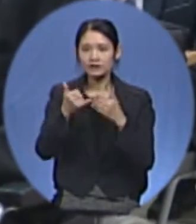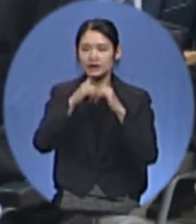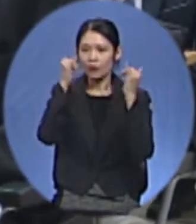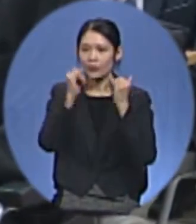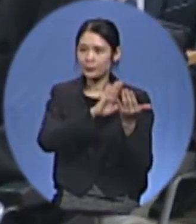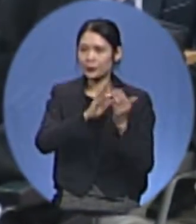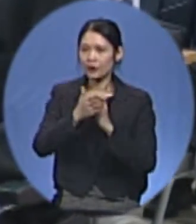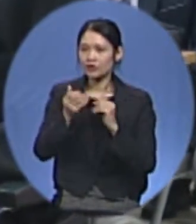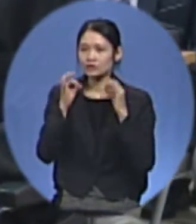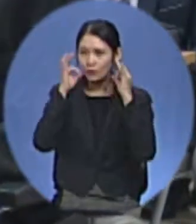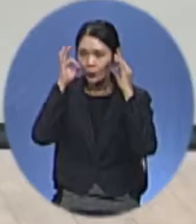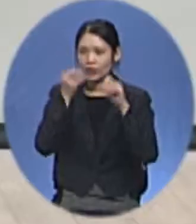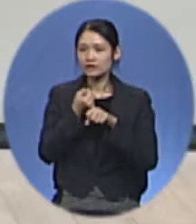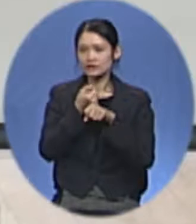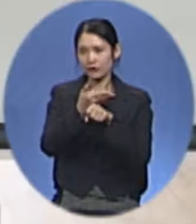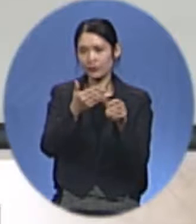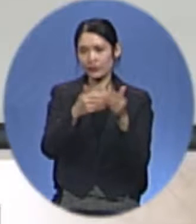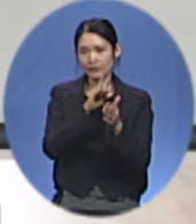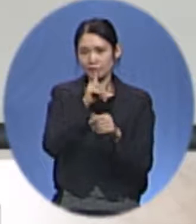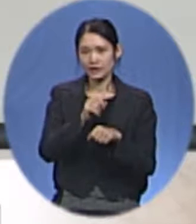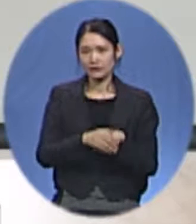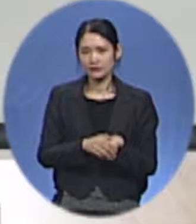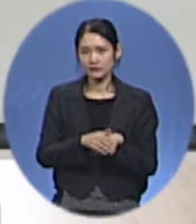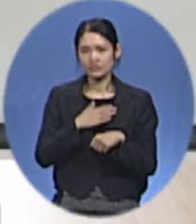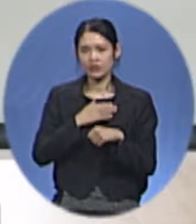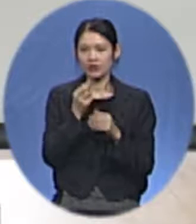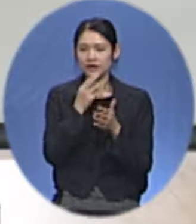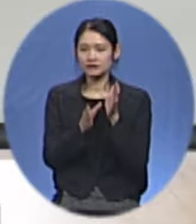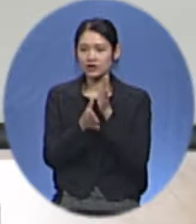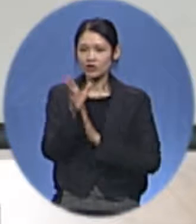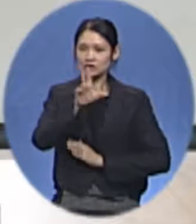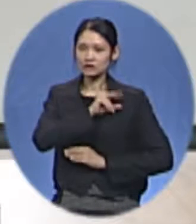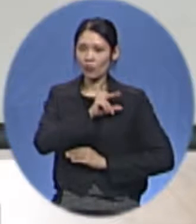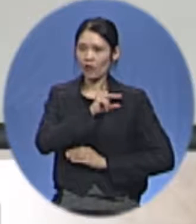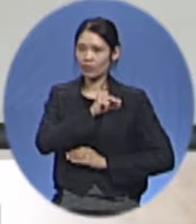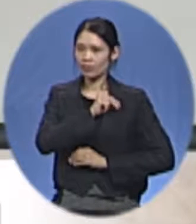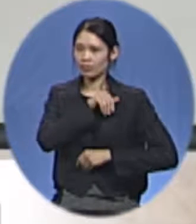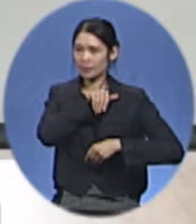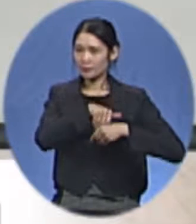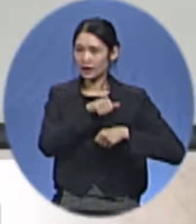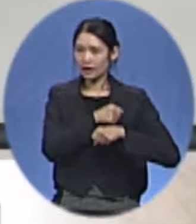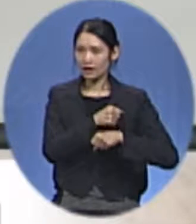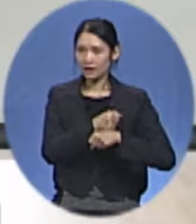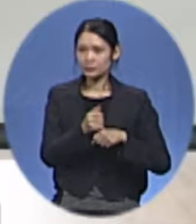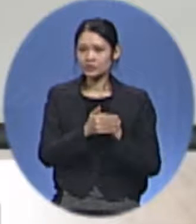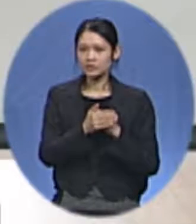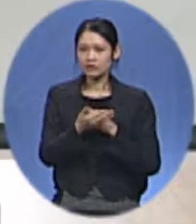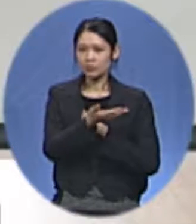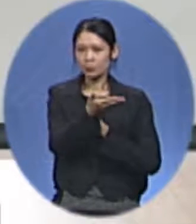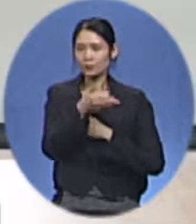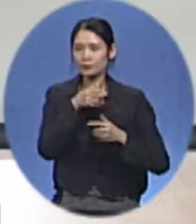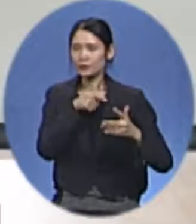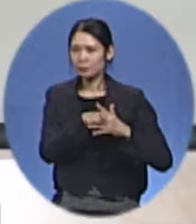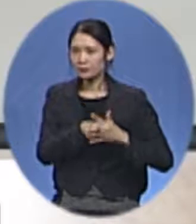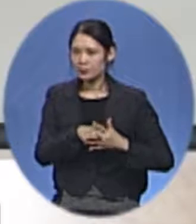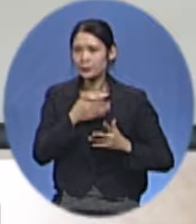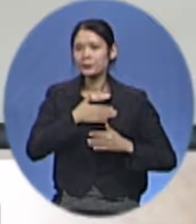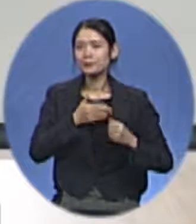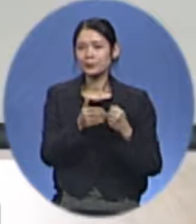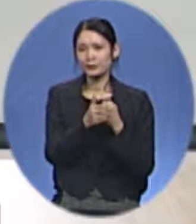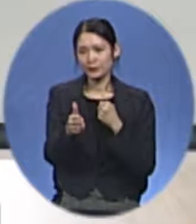노력하겠다고 전했습니다. 제가 서울시 의원하면서 그런 부분들에 대해서 잘 알고 있기 때문에 그런 것들이